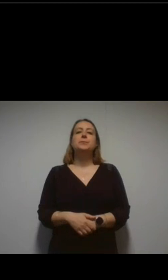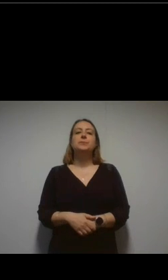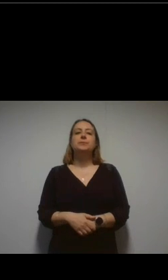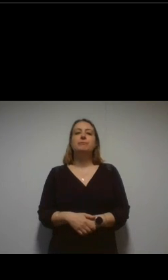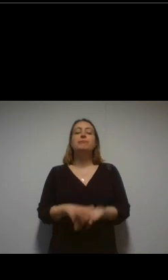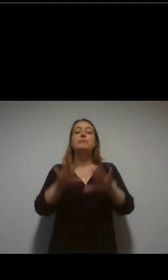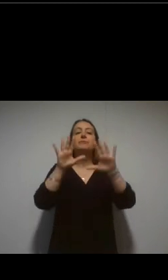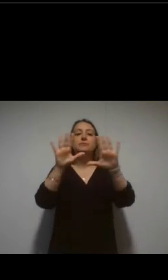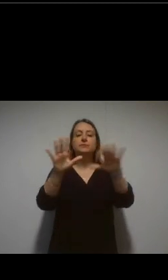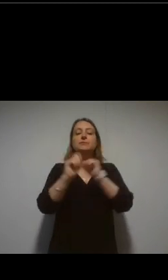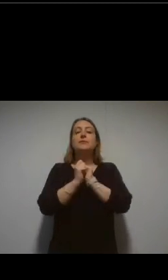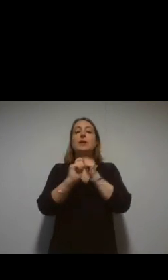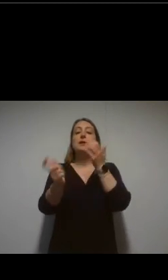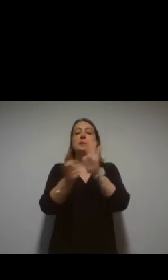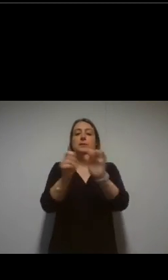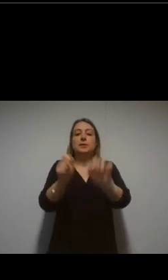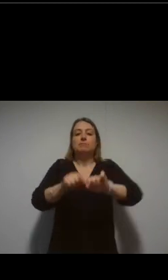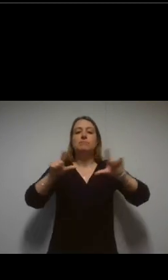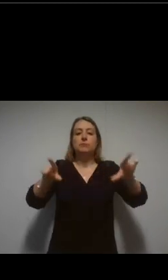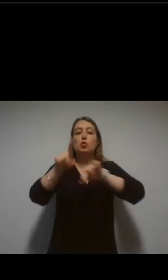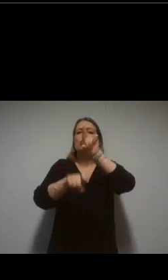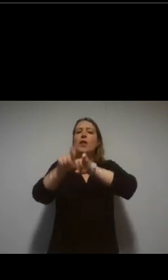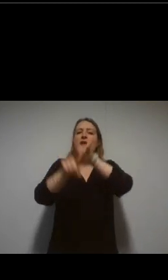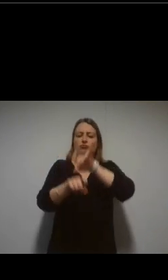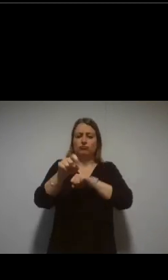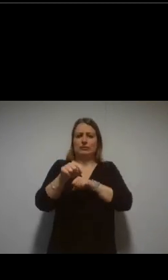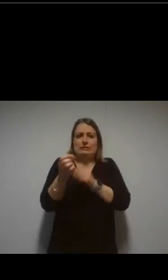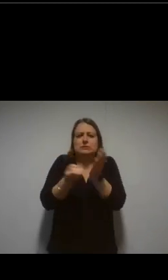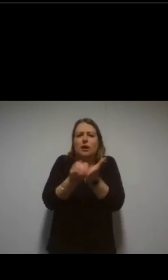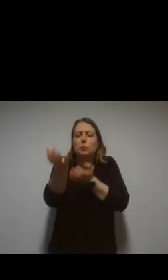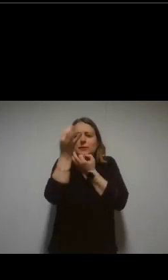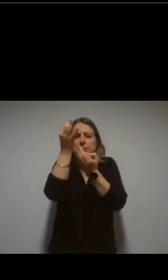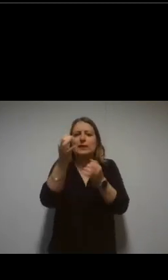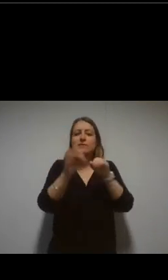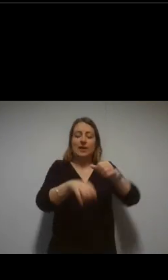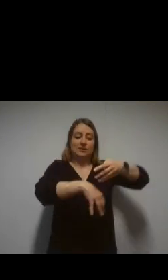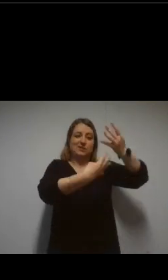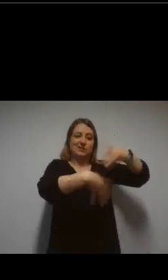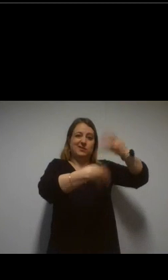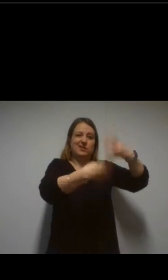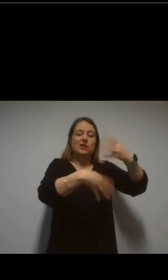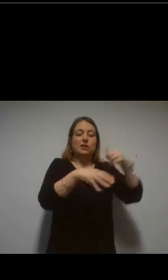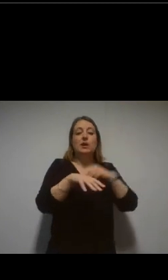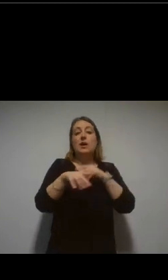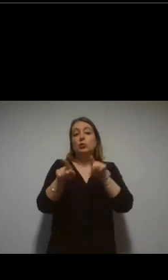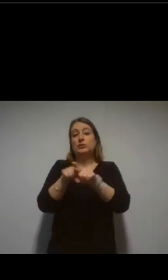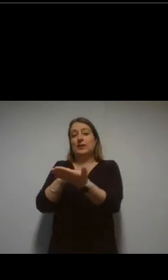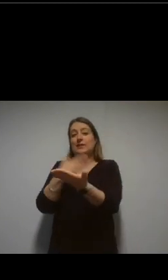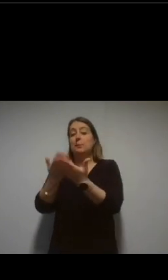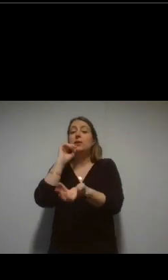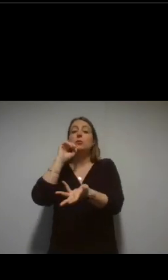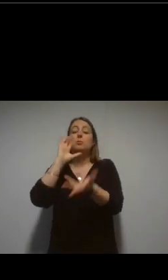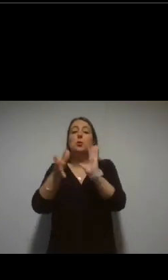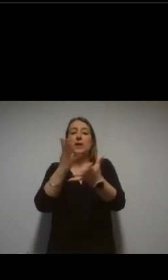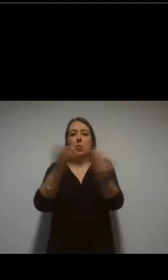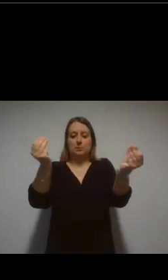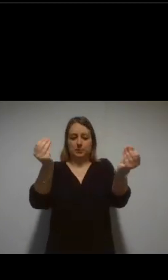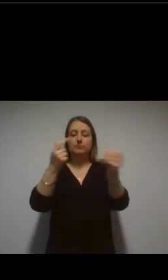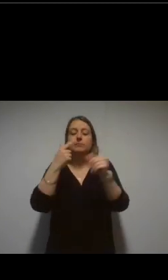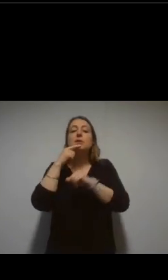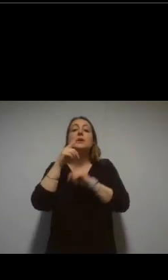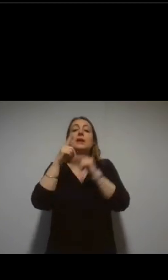Alors, quand je vais afficher le sondage, petite précision, la vélotypie et les interprètes peut-être ne vont plus être visibles. Donc, le sondage ne dure que